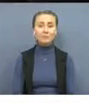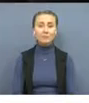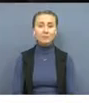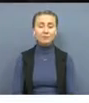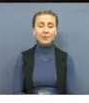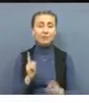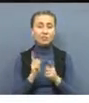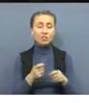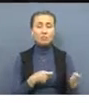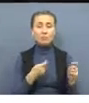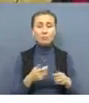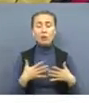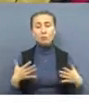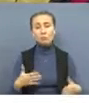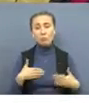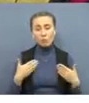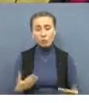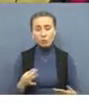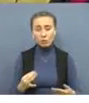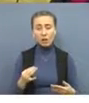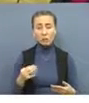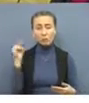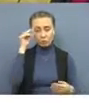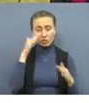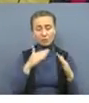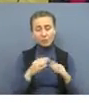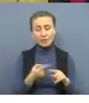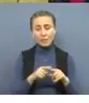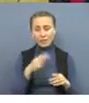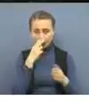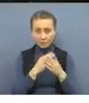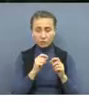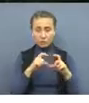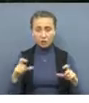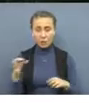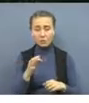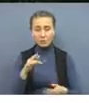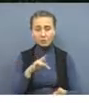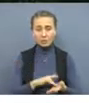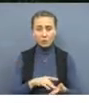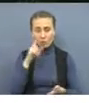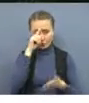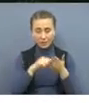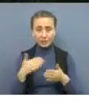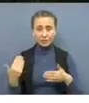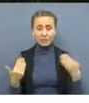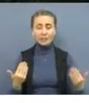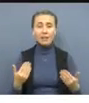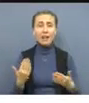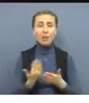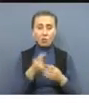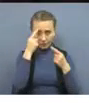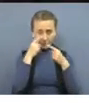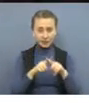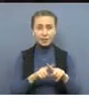Встреча принесет большую пользу как учебному заведению, так и представителям школ областного центра, уверены стороны. Новые технологии,